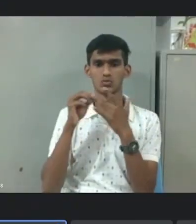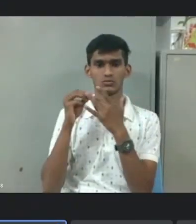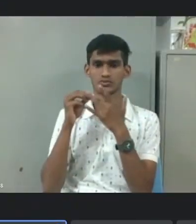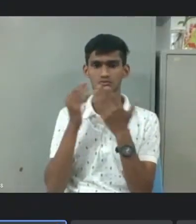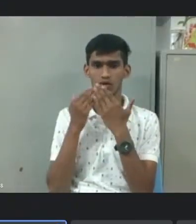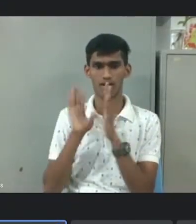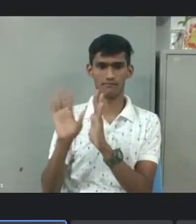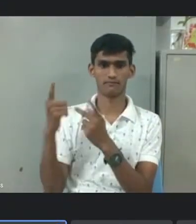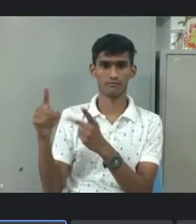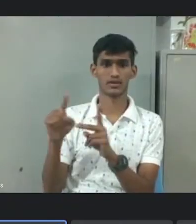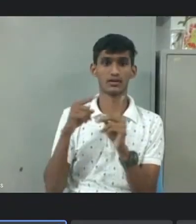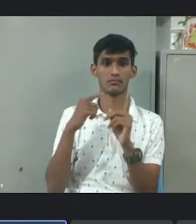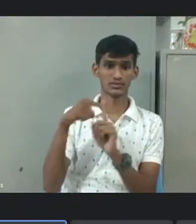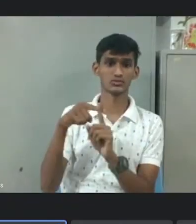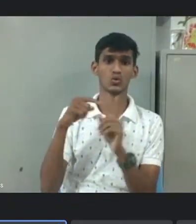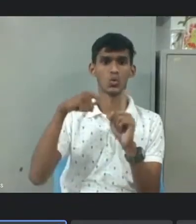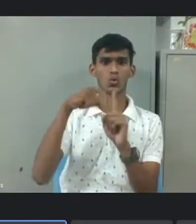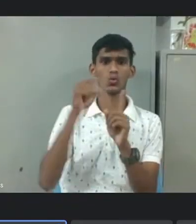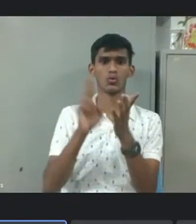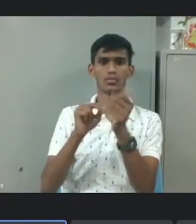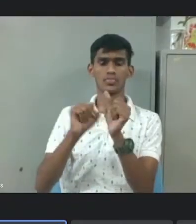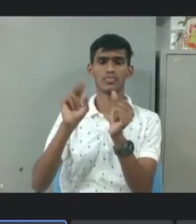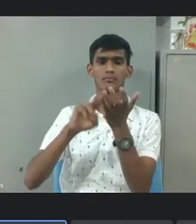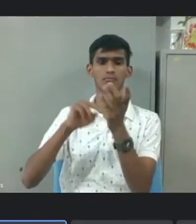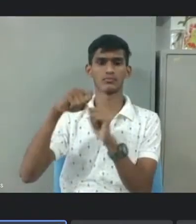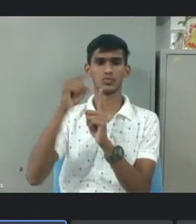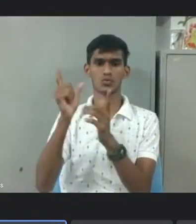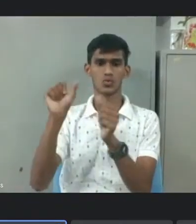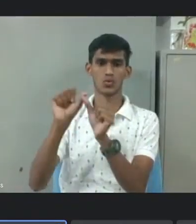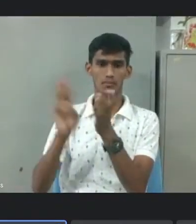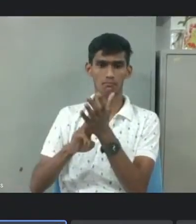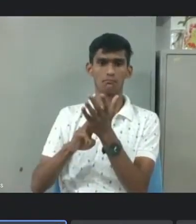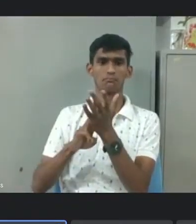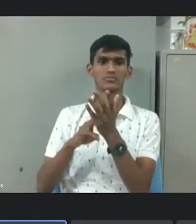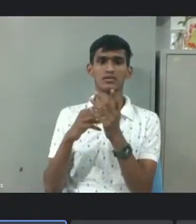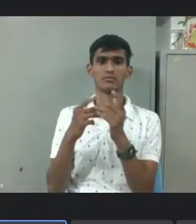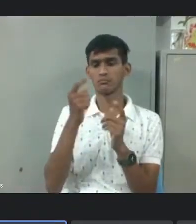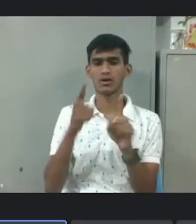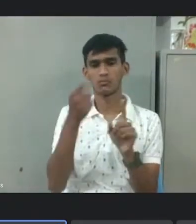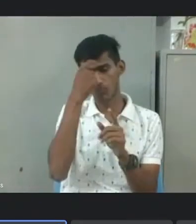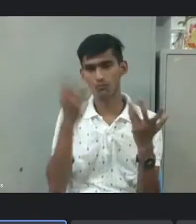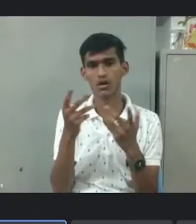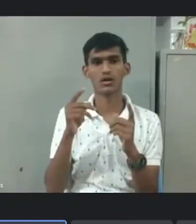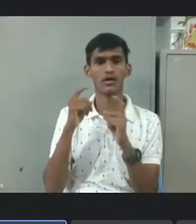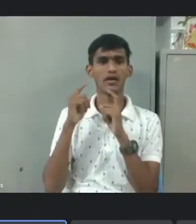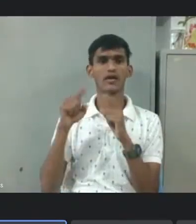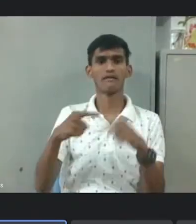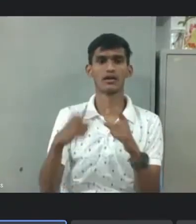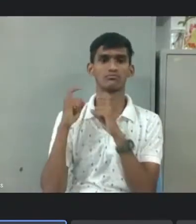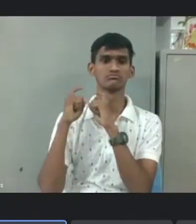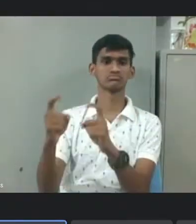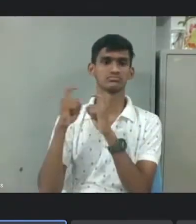ഇപ്പൊ വലിയ കുട്ടികളെ കൊണ്ടുപോയി കൊണ്ടുവരണം, ദിവസം കൊണ്ടുവരണം. ഇപ്പൊ എന്റെ മോന് വൊക്കേഷണലിയിലാണ്. പക്ഷെ അത്